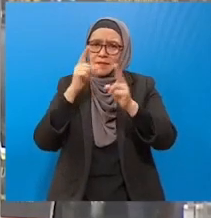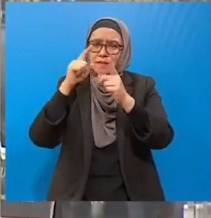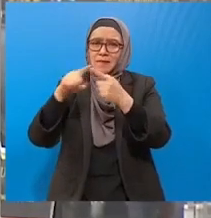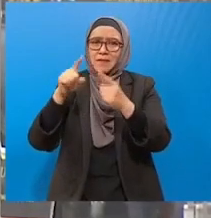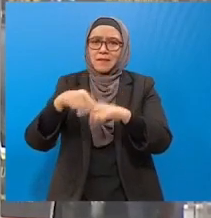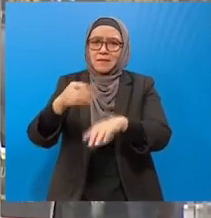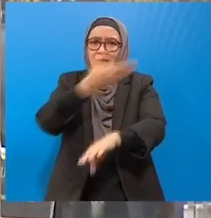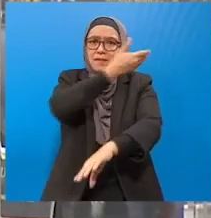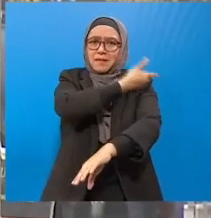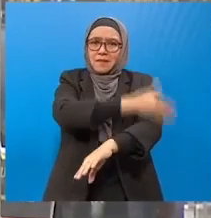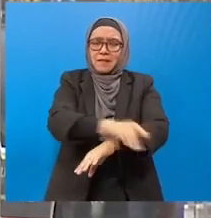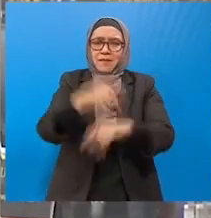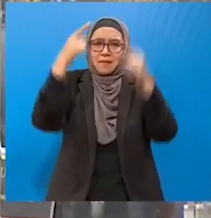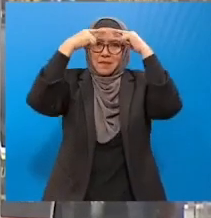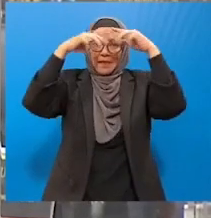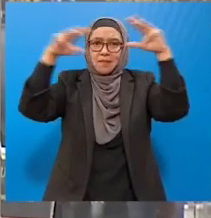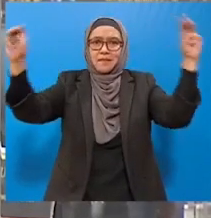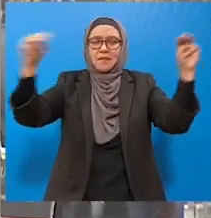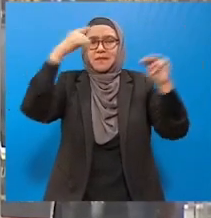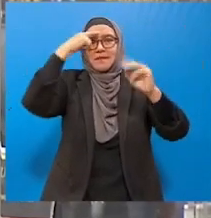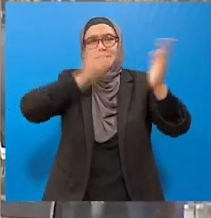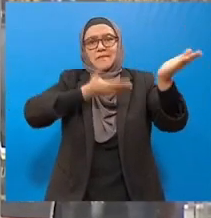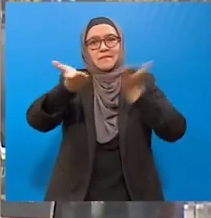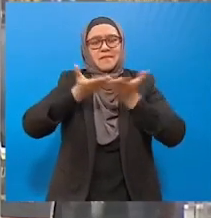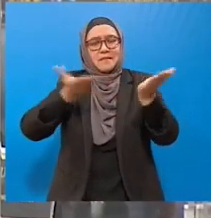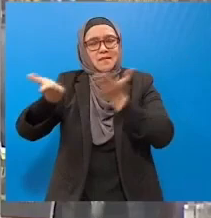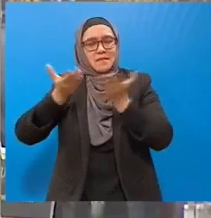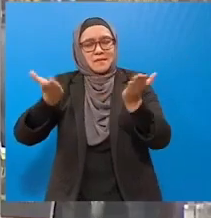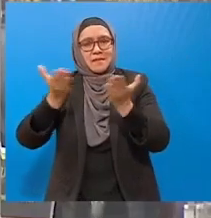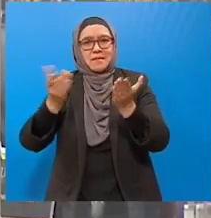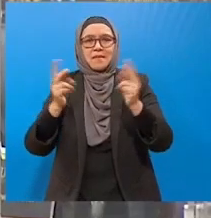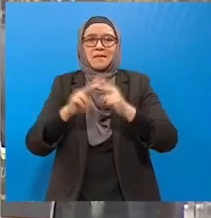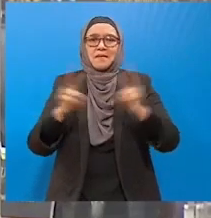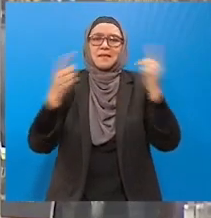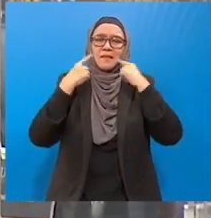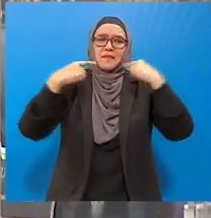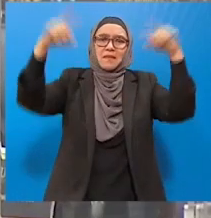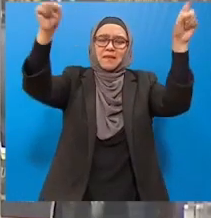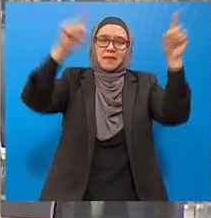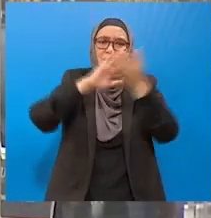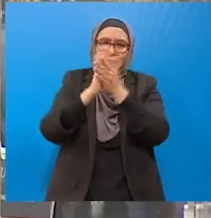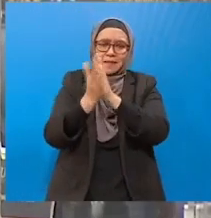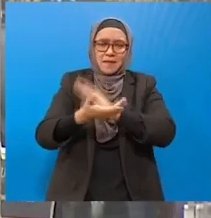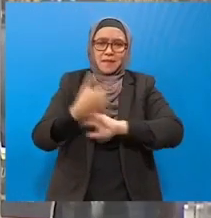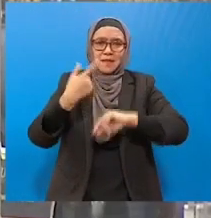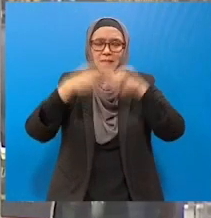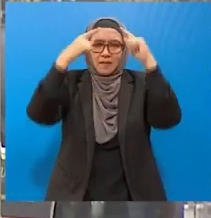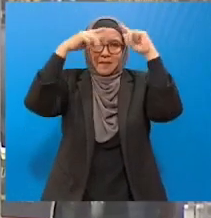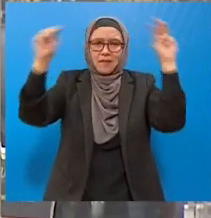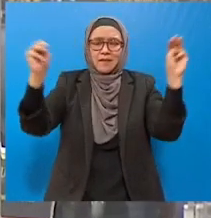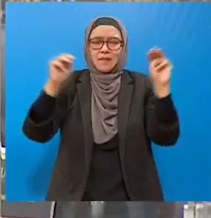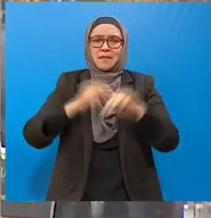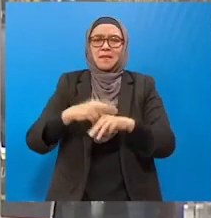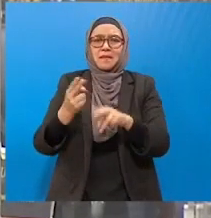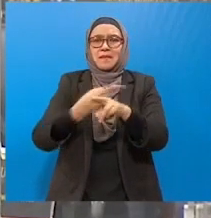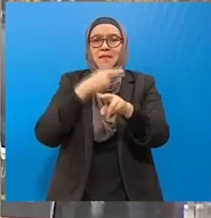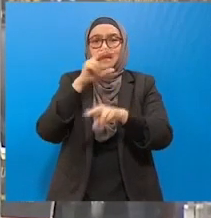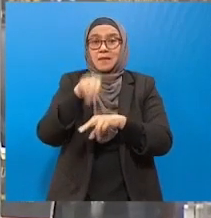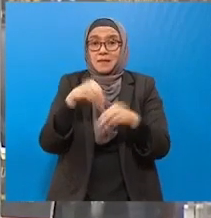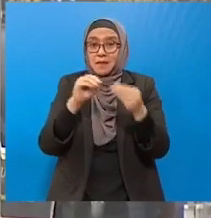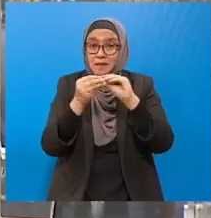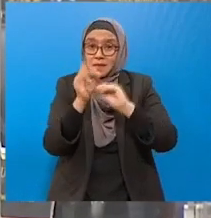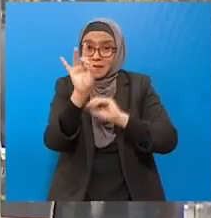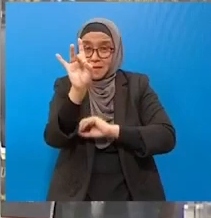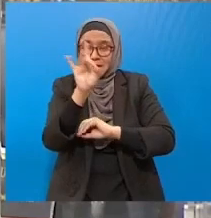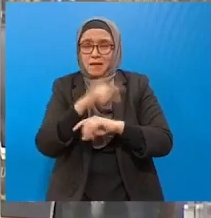di atas jasa dan hemat yang sangat Cemerlang sepanjang menjadi pendamping yang ke-8 bagi Kuala krai walaupun tempo pemerintahan beliau agak singkat